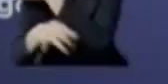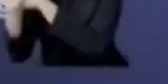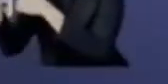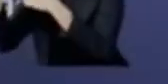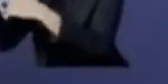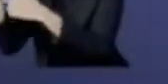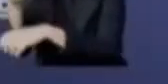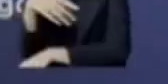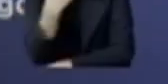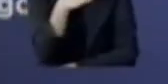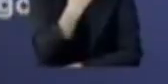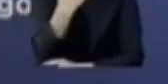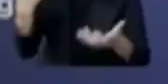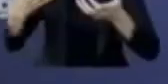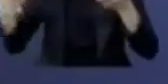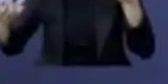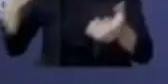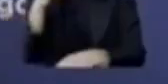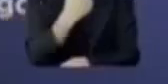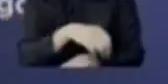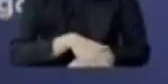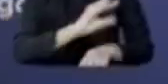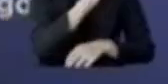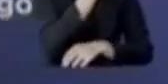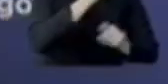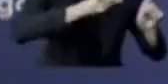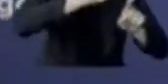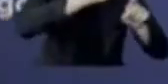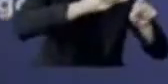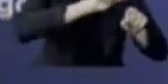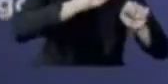sudah melakukan pemeriksaan 17.954